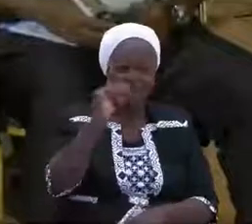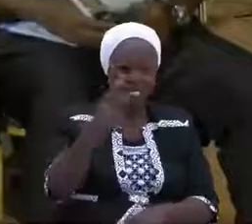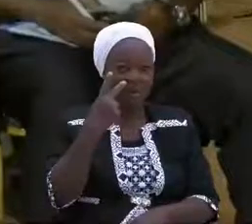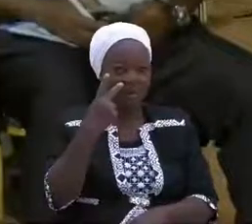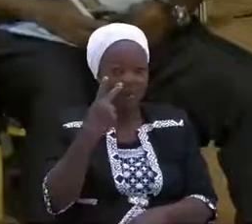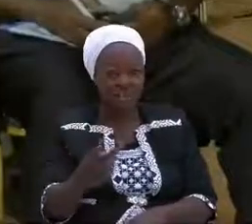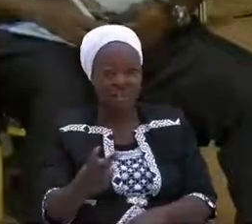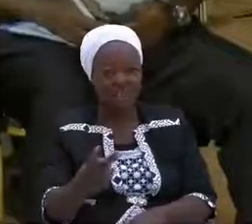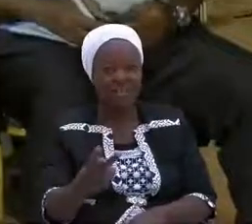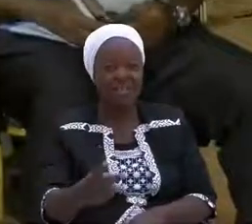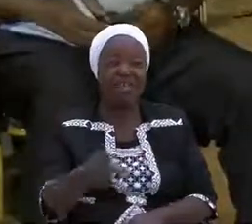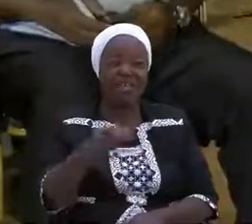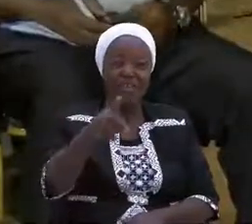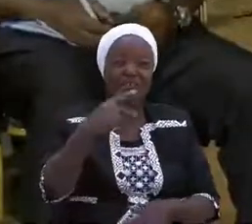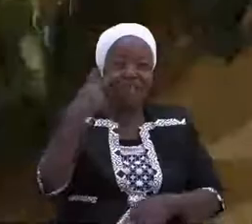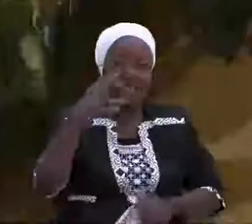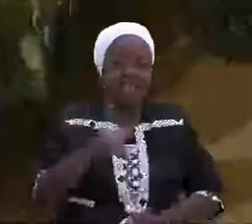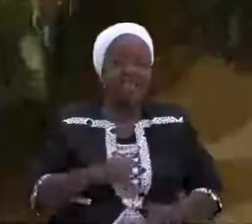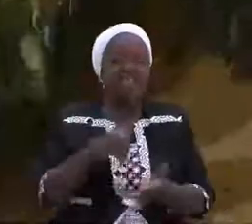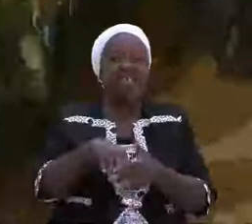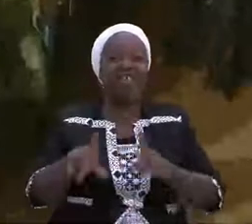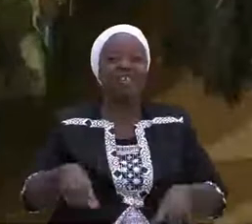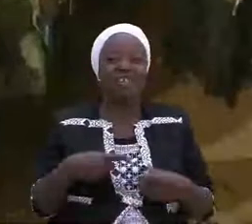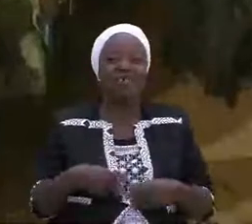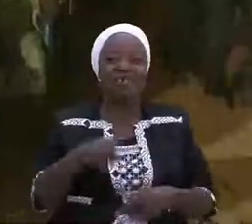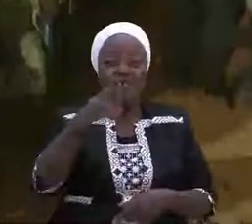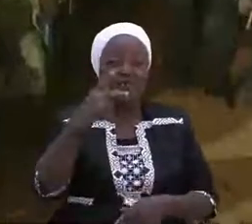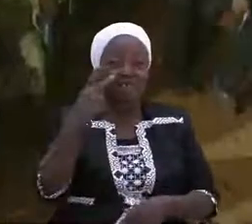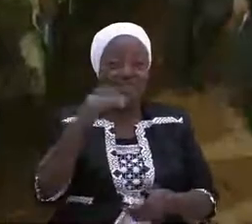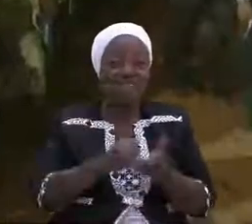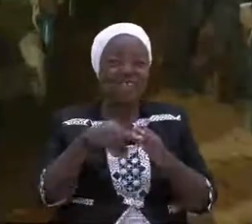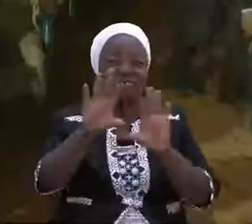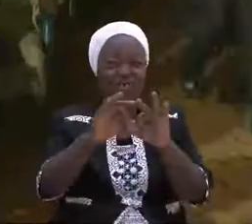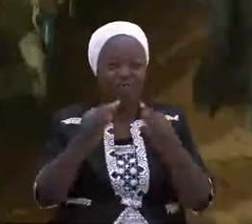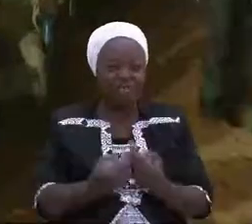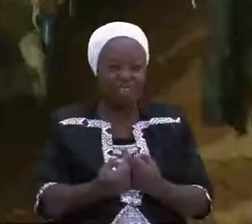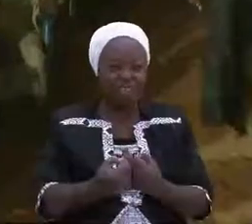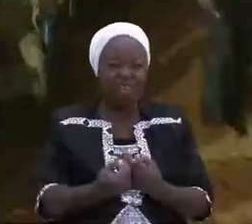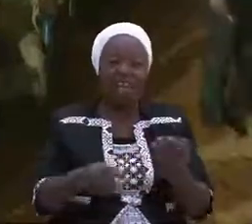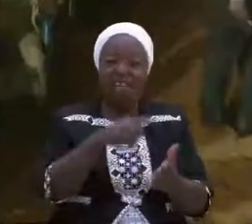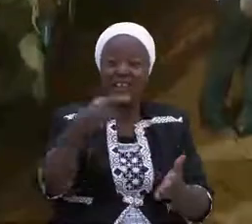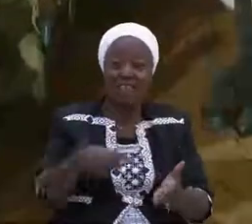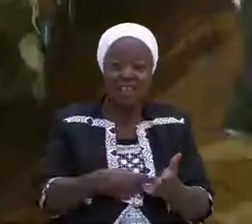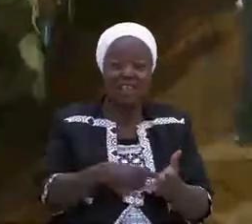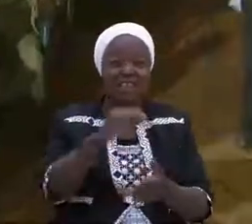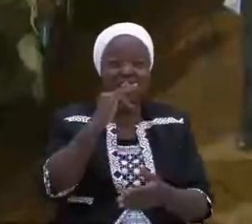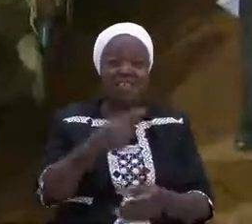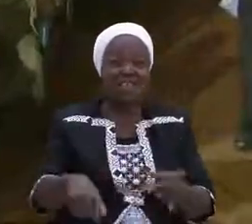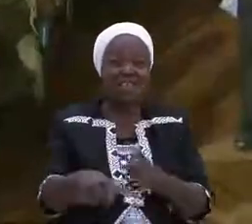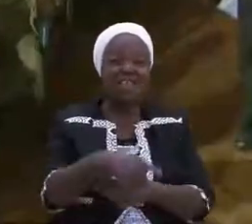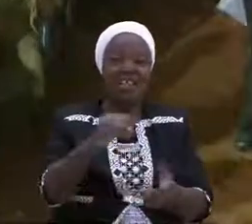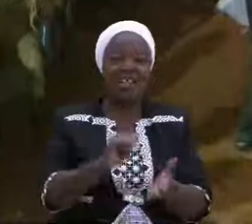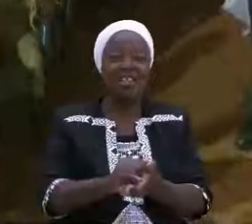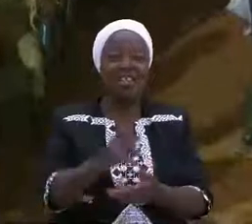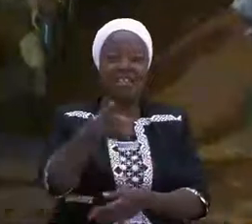verras, tu le verras dans ta vie, tu le verras dans ta famille. Voici le jour